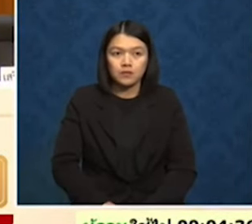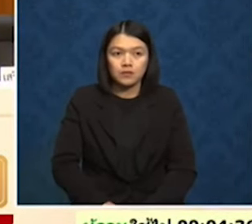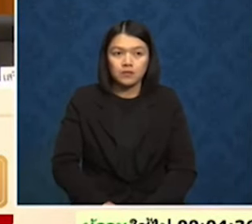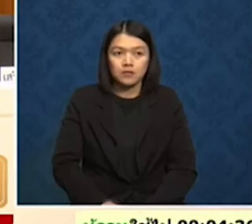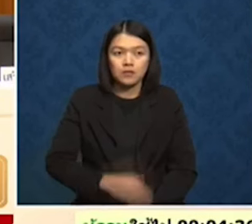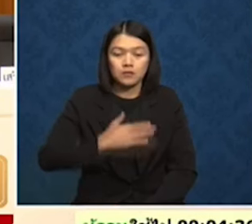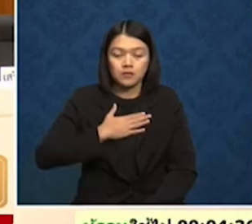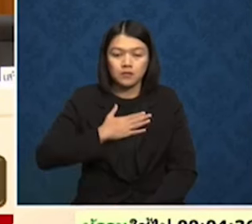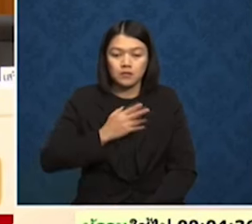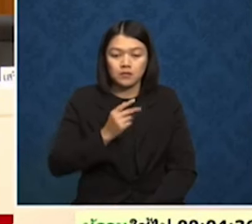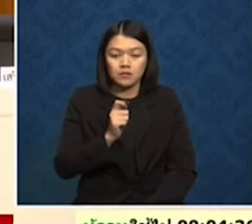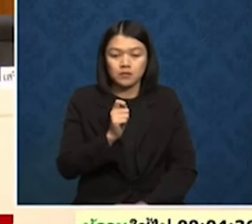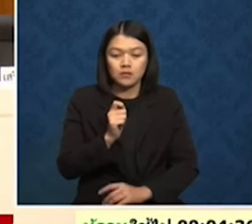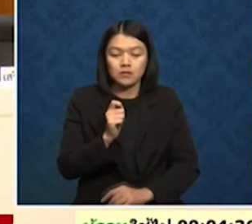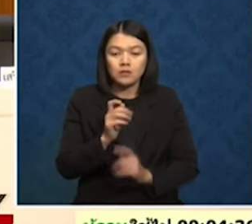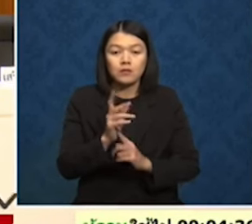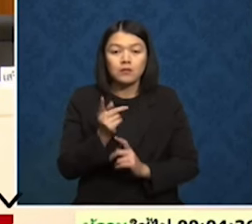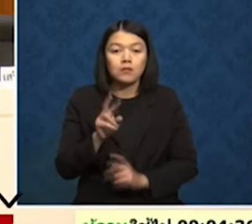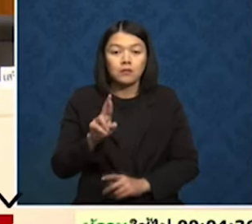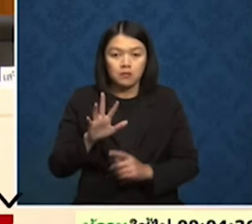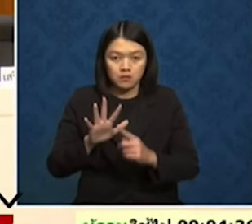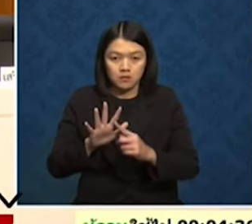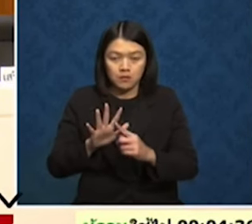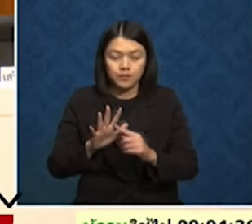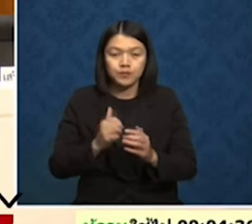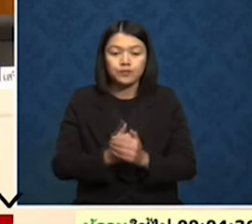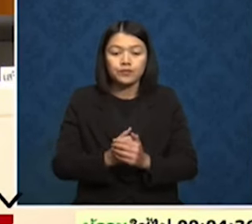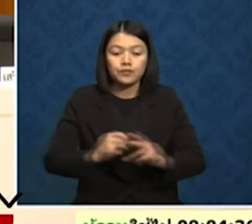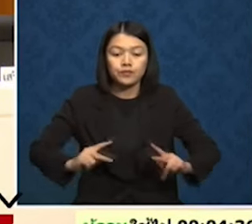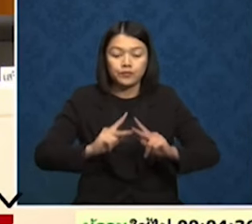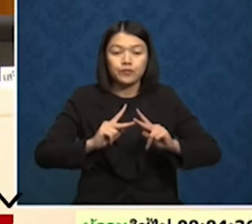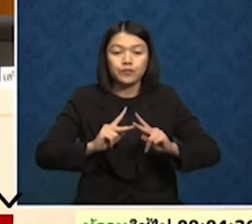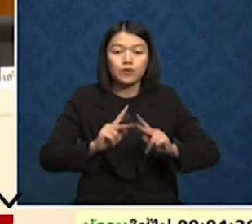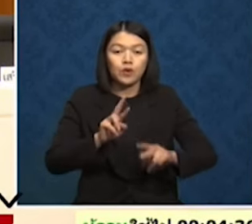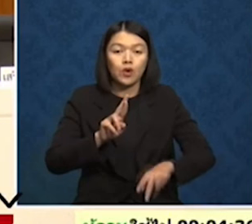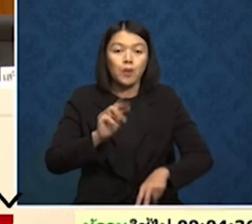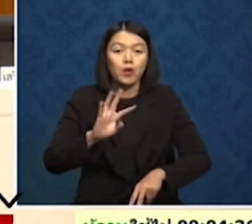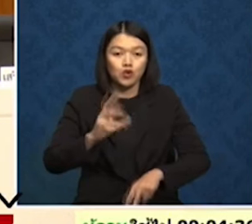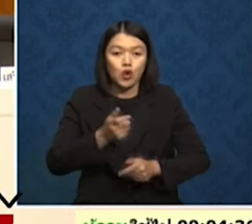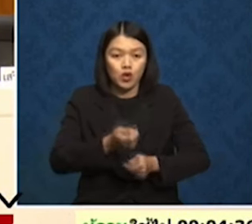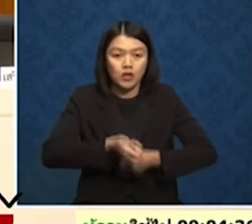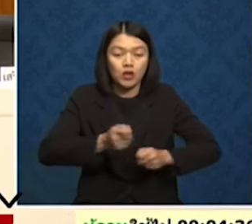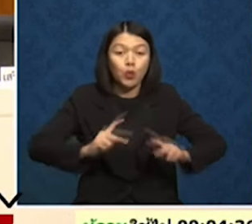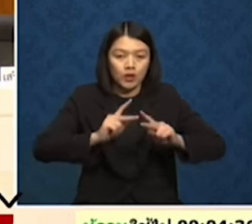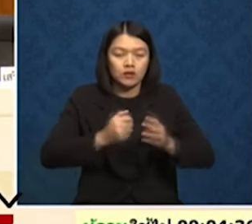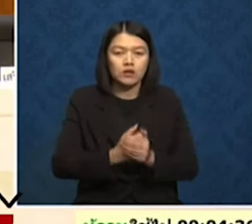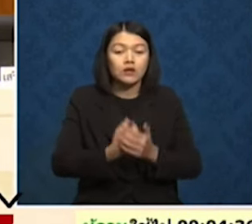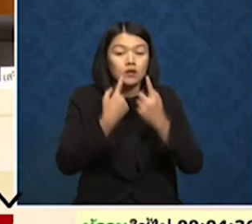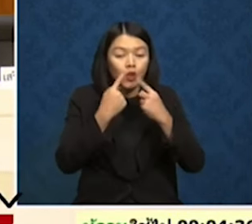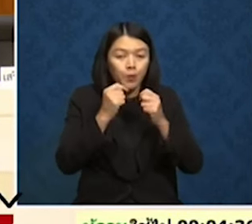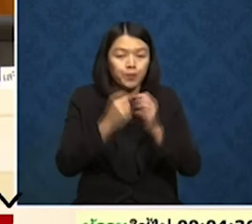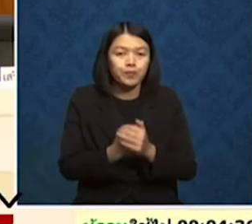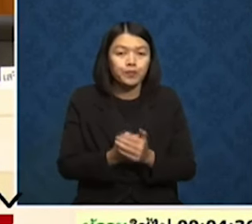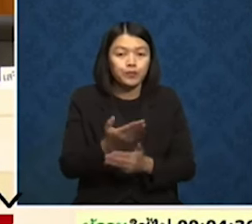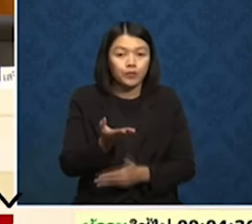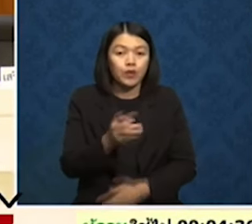ผมได้อระมามภาว เรำตีช่วยวาการก View Song และเซอ Goronขออย่าดตอบคำถามกันนี้ที่ ท่